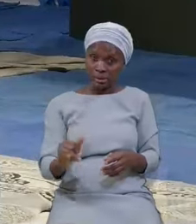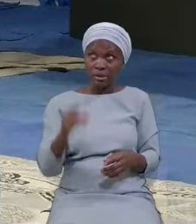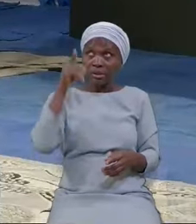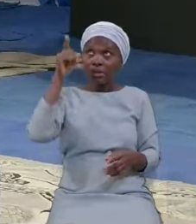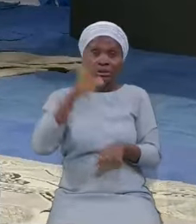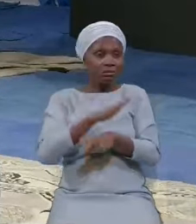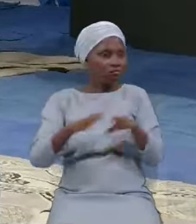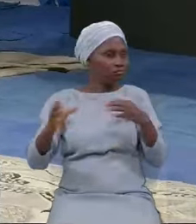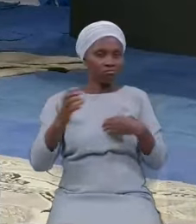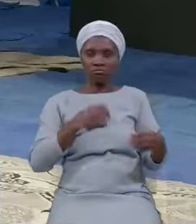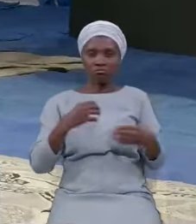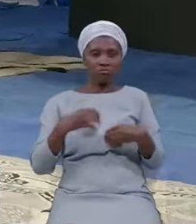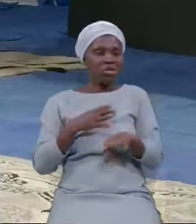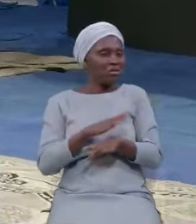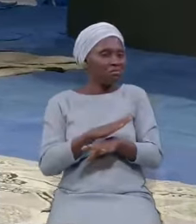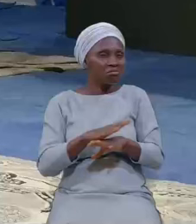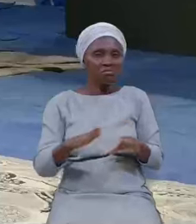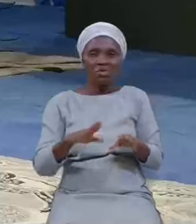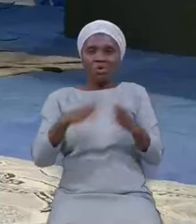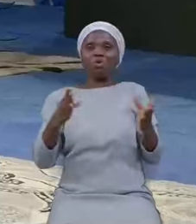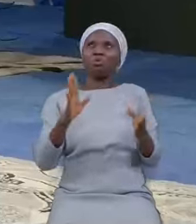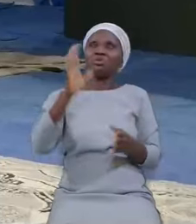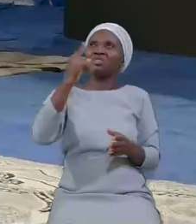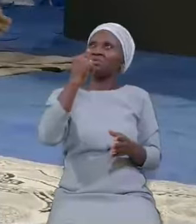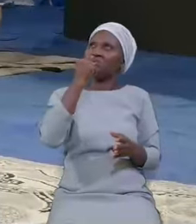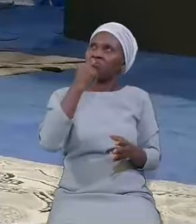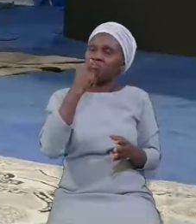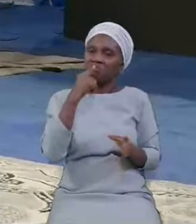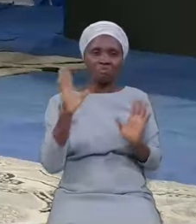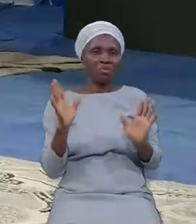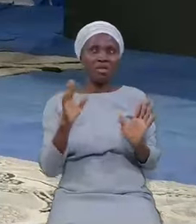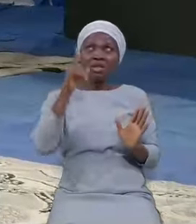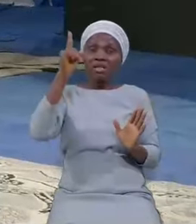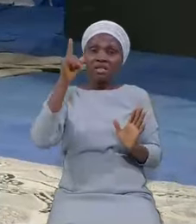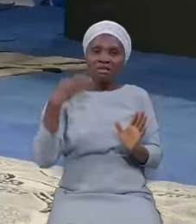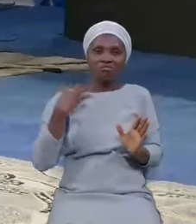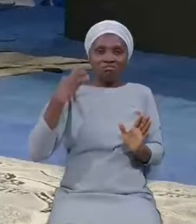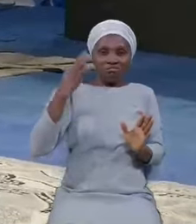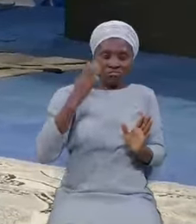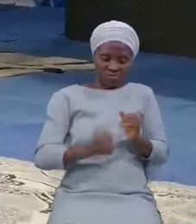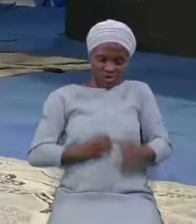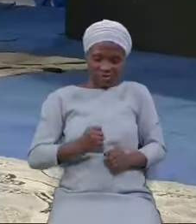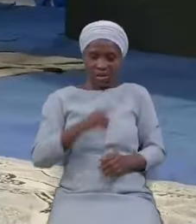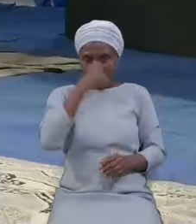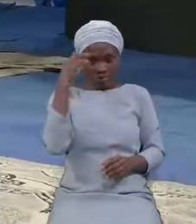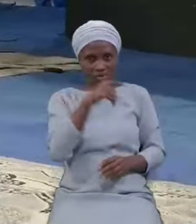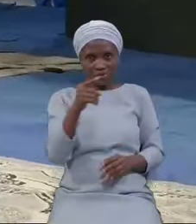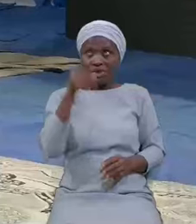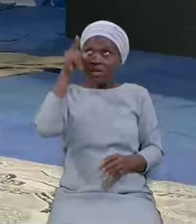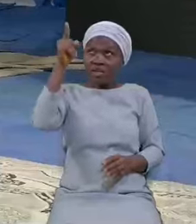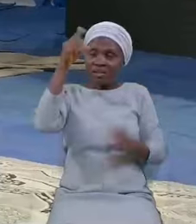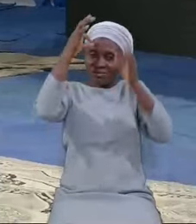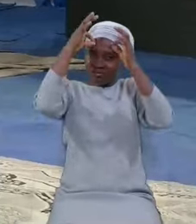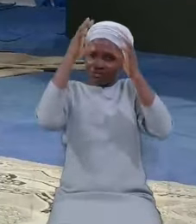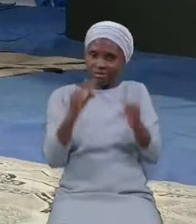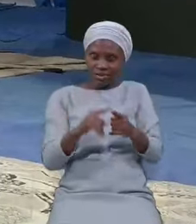Il a souffert pour toi volontairement. Il a souffert pour toi de façon décisive. Il a souffert pour toi sans